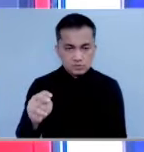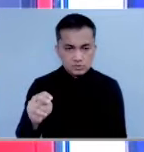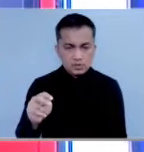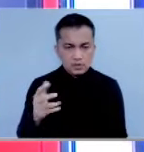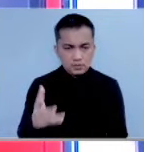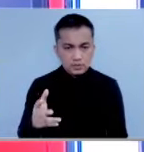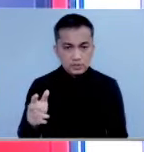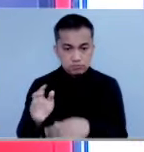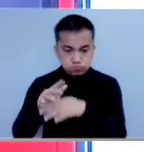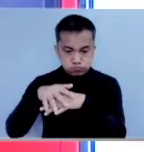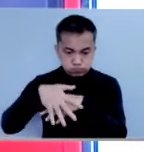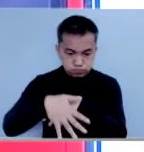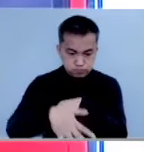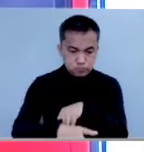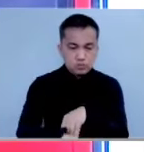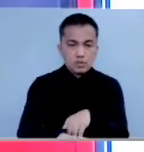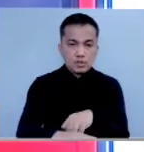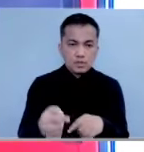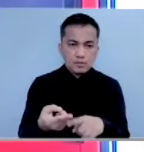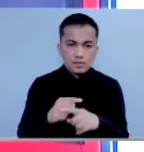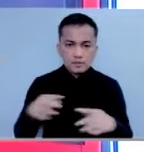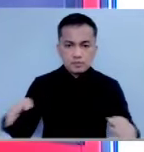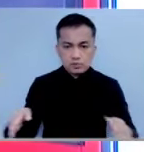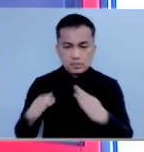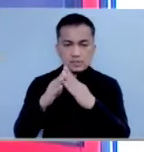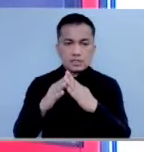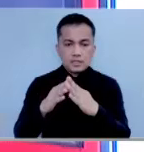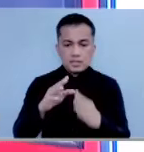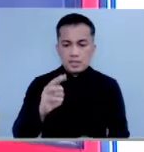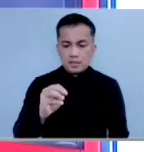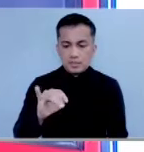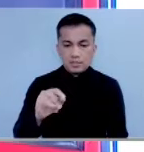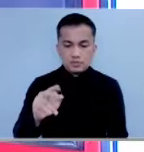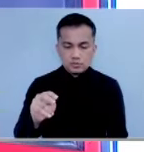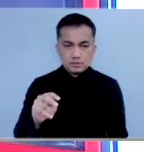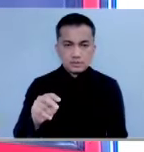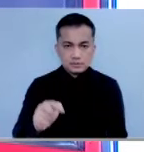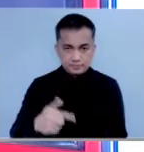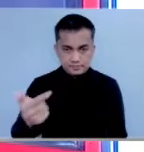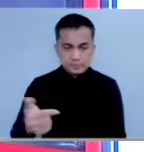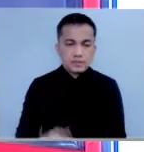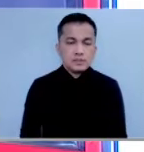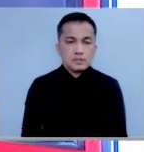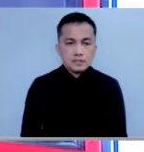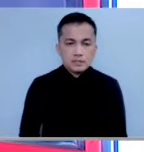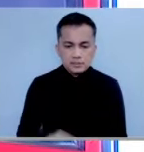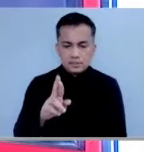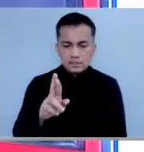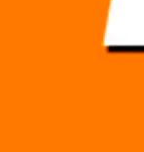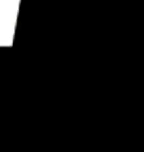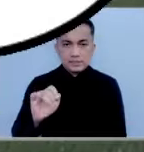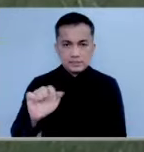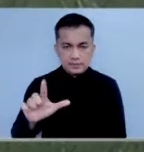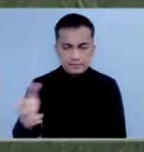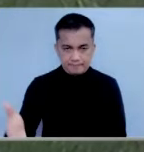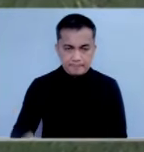tubig mula sa Bulkang Mayon. At nasa frontline balitang yan, si Rainiel Pawi.